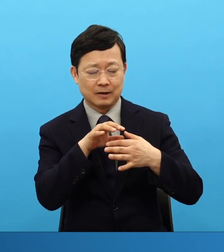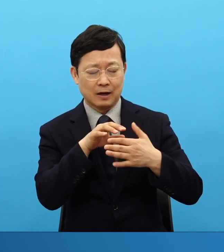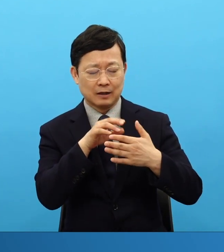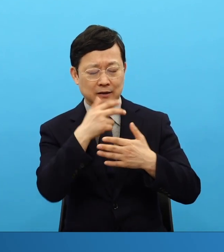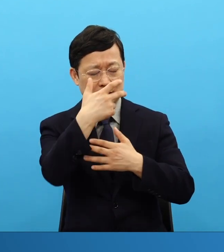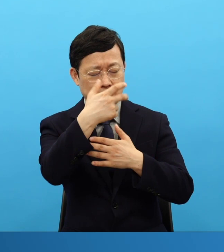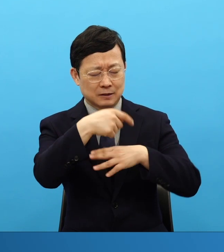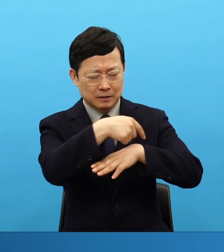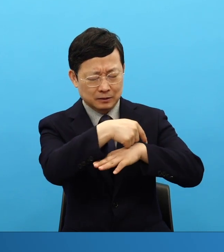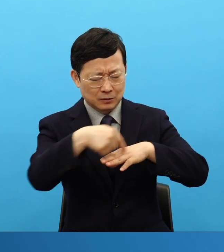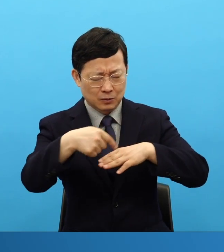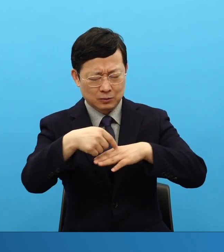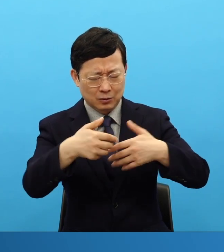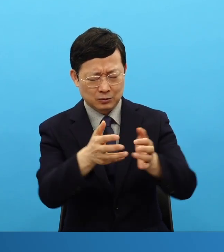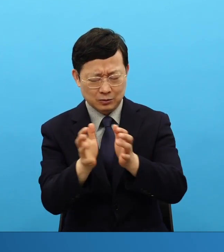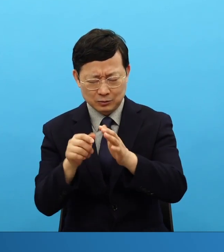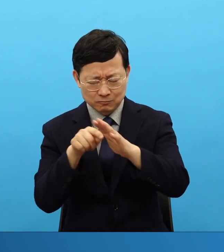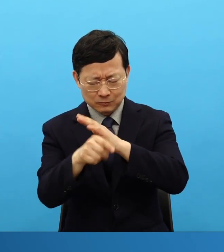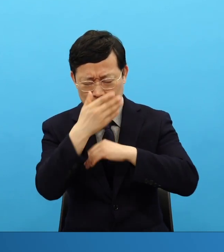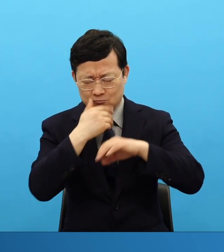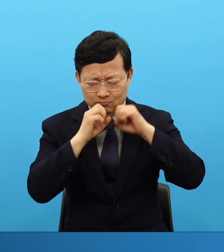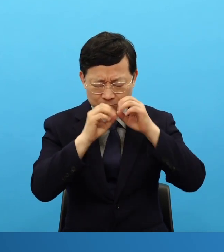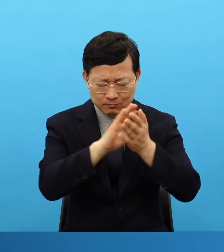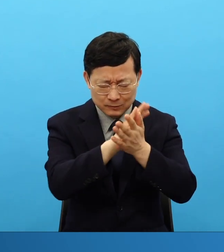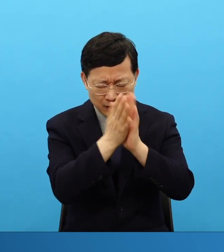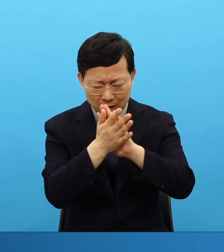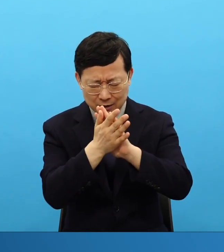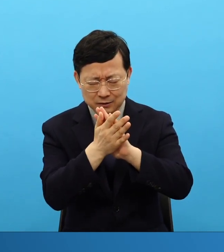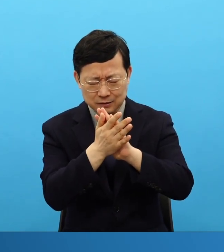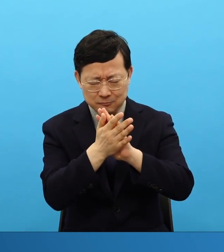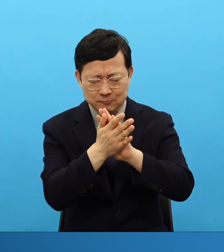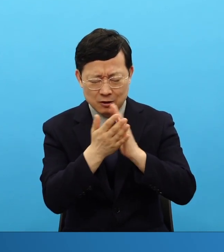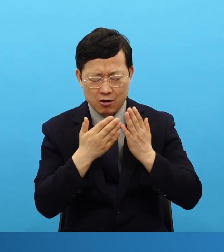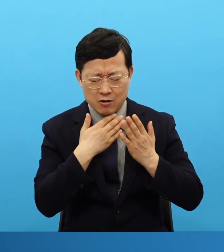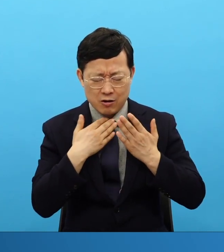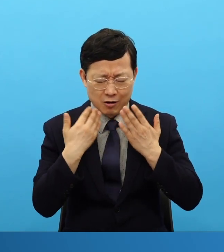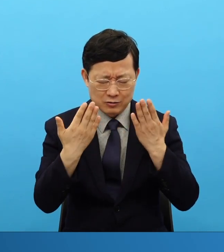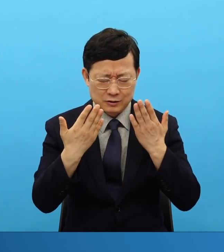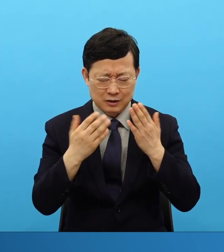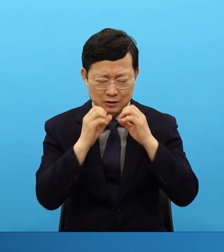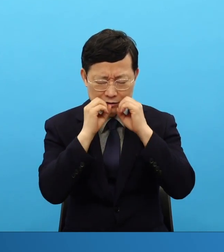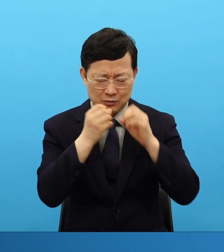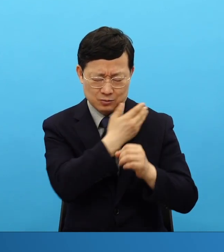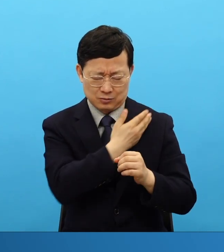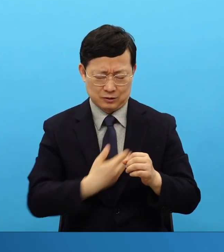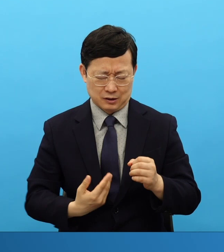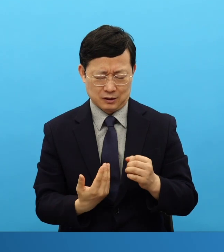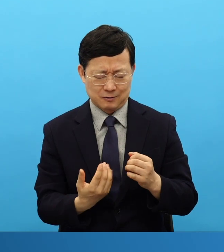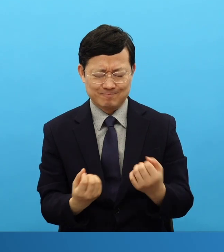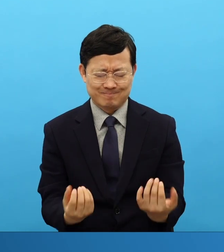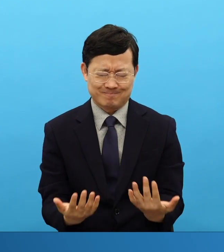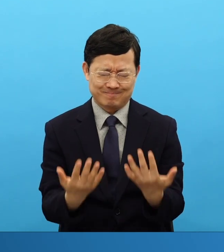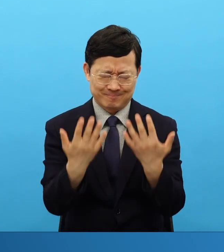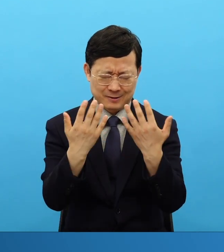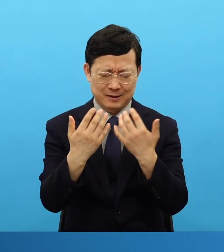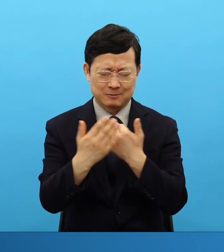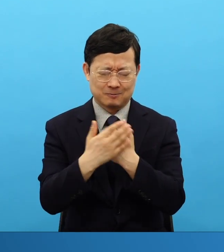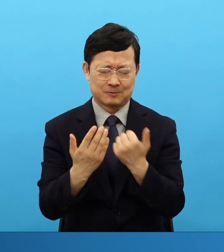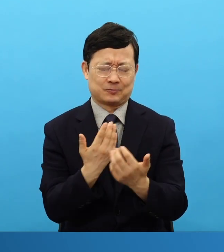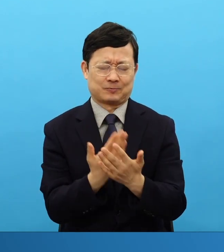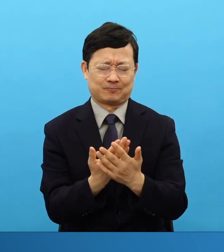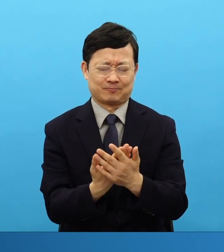70종족이 복음화되는 전도 제자들이 일어나게 하옵소서. 신학교를 통해 70족을 복음화하는